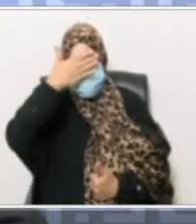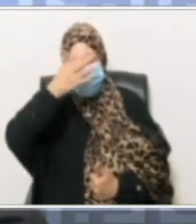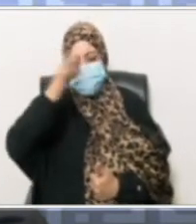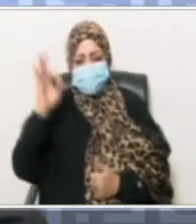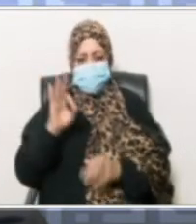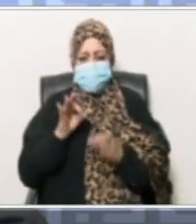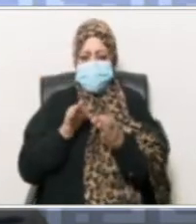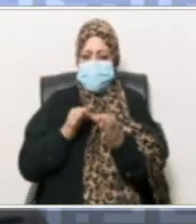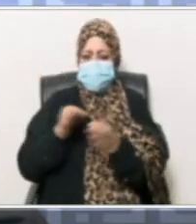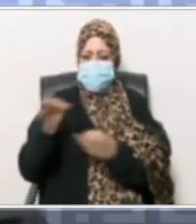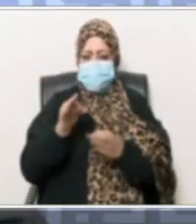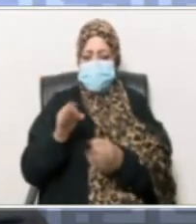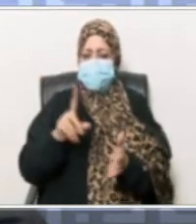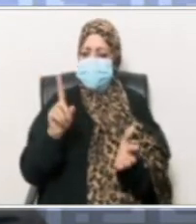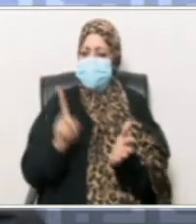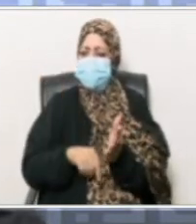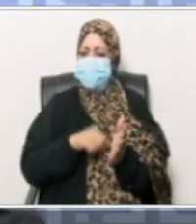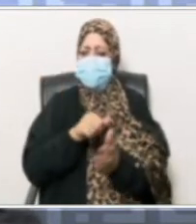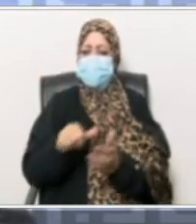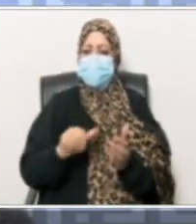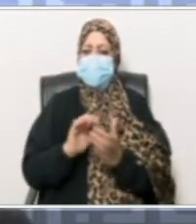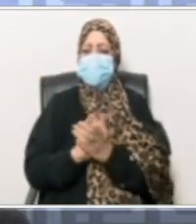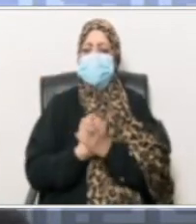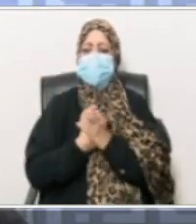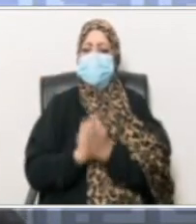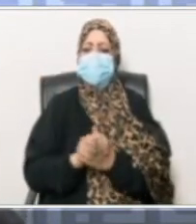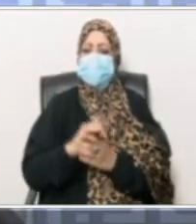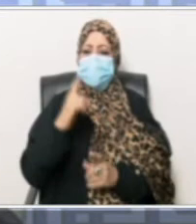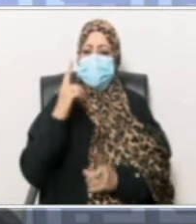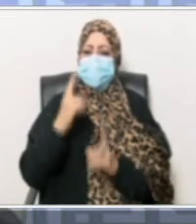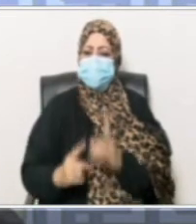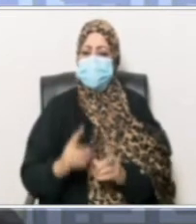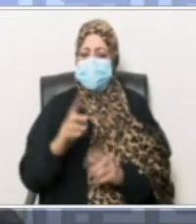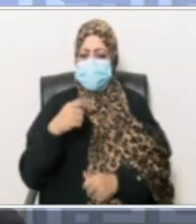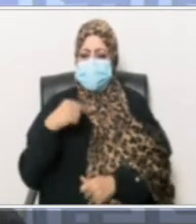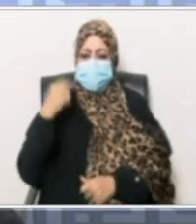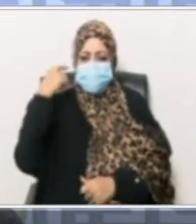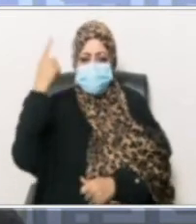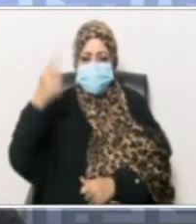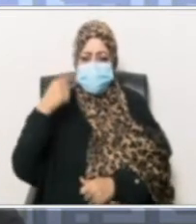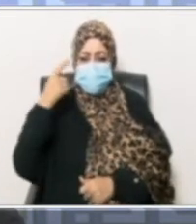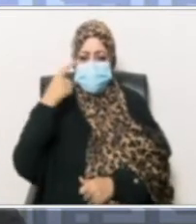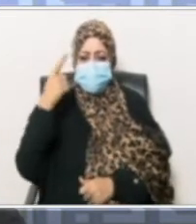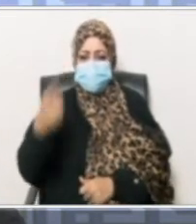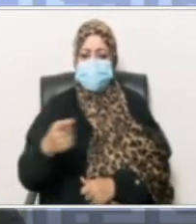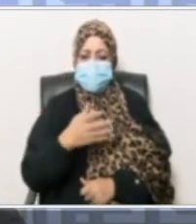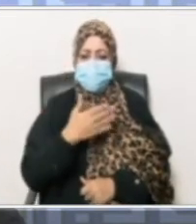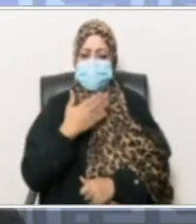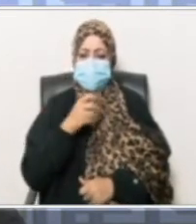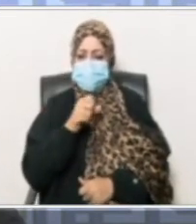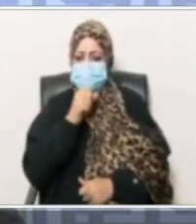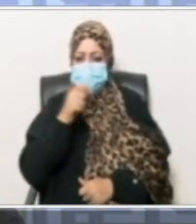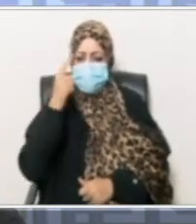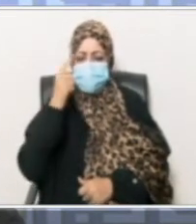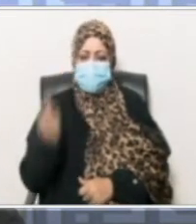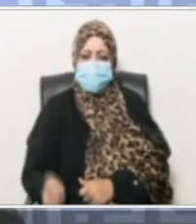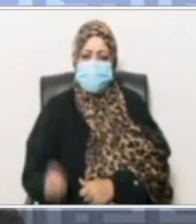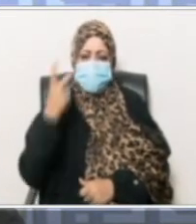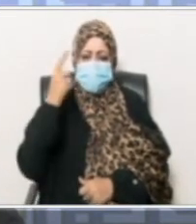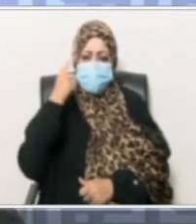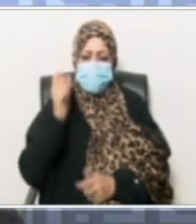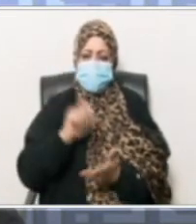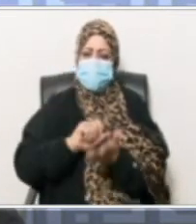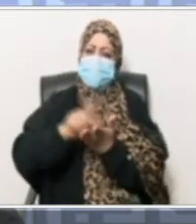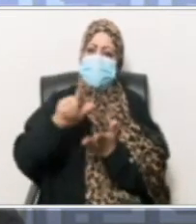أحدا، فلا يظن بعض الناس أن الشيخ يعني يتكلم بكلام مرسل أو بكلام غير